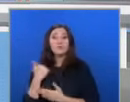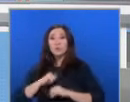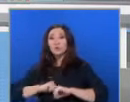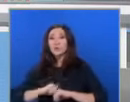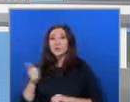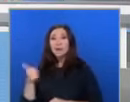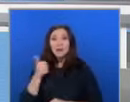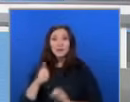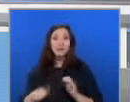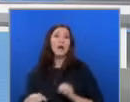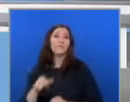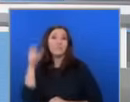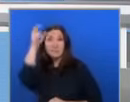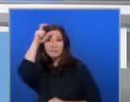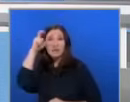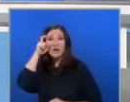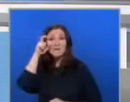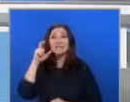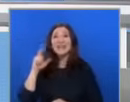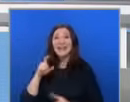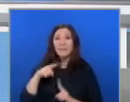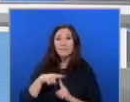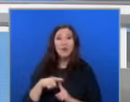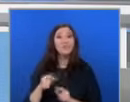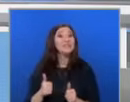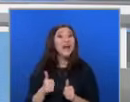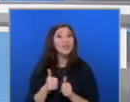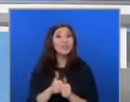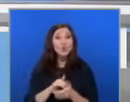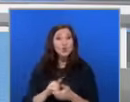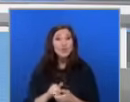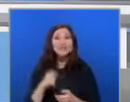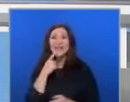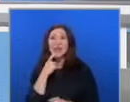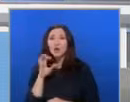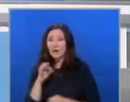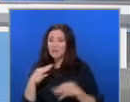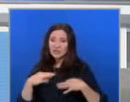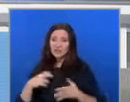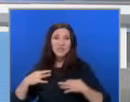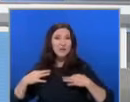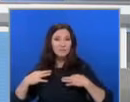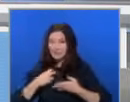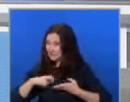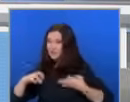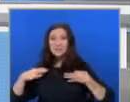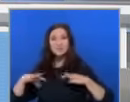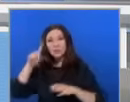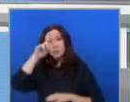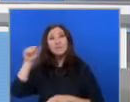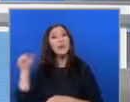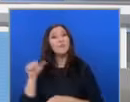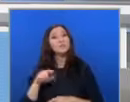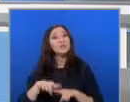Бившият общински лидер на ДПС във Варна Сали Табаков и неговият съдружник Закир Османов излизат на свобода. Софийският апелативен съд ги пусна